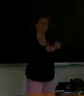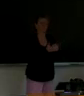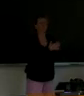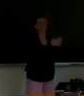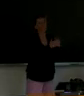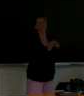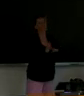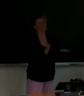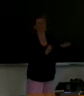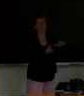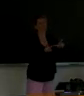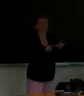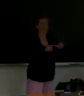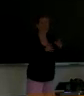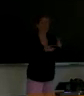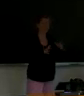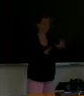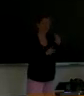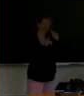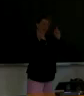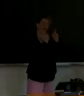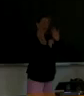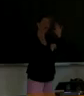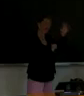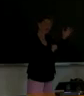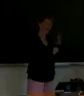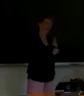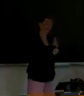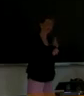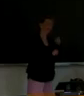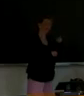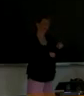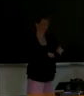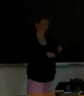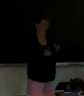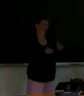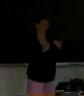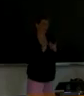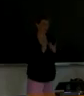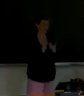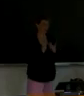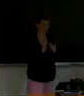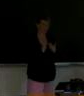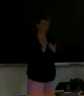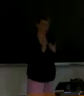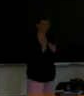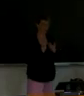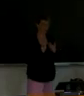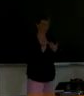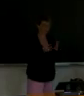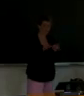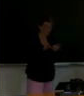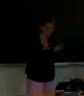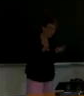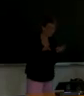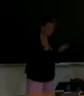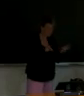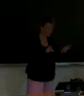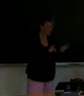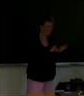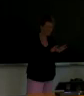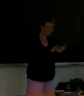altre università che sviluppano questo tipo di percorso, ma nel nostro caso abbiamo deciso di tagliarlo anche per dare un contributo di